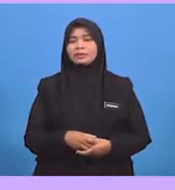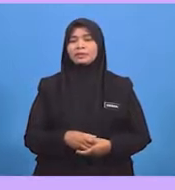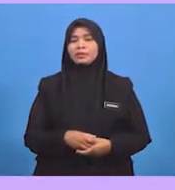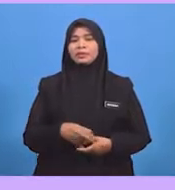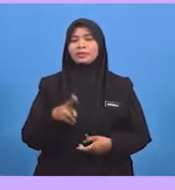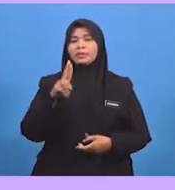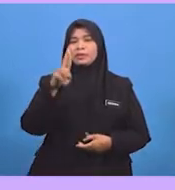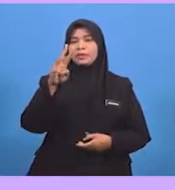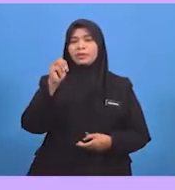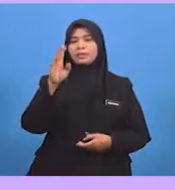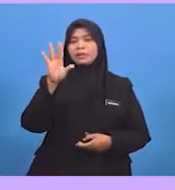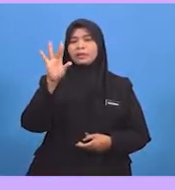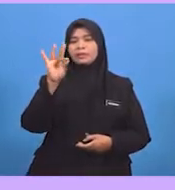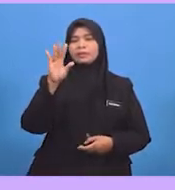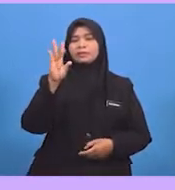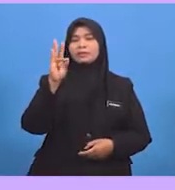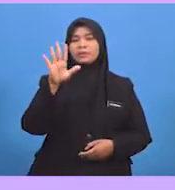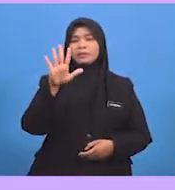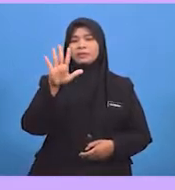RM4.27,